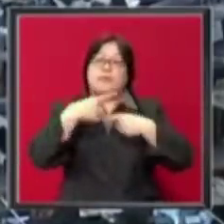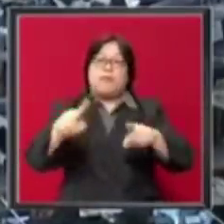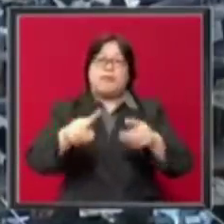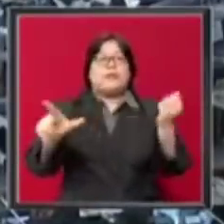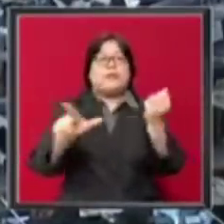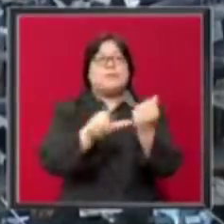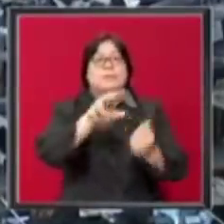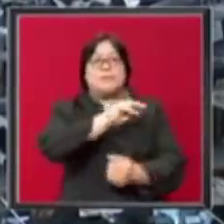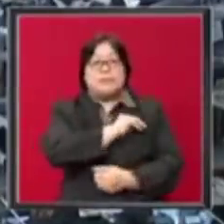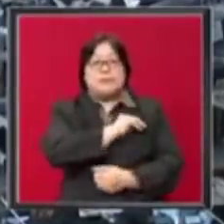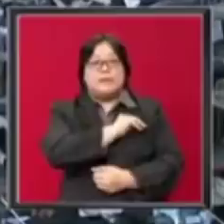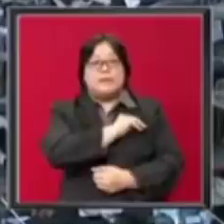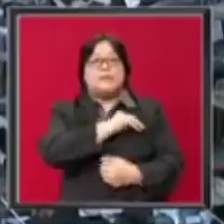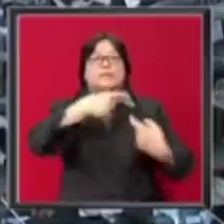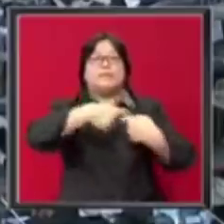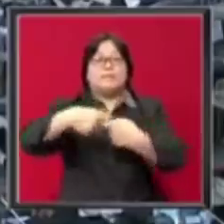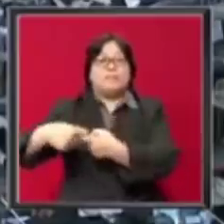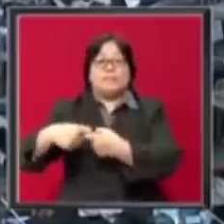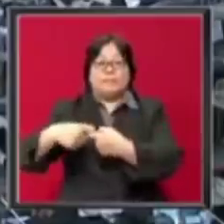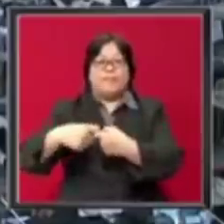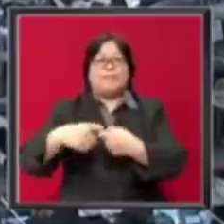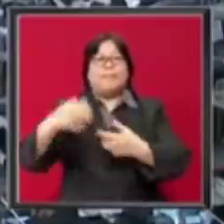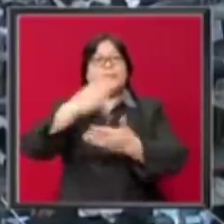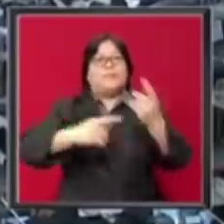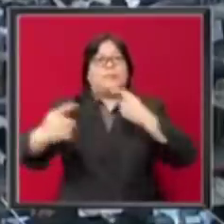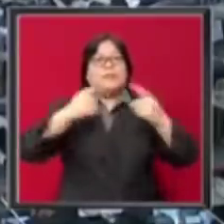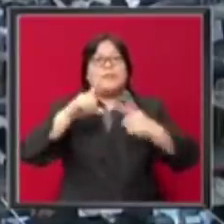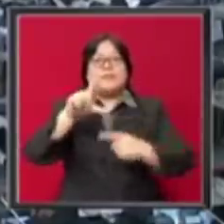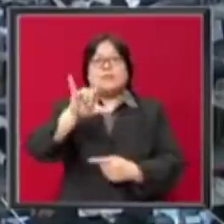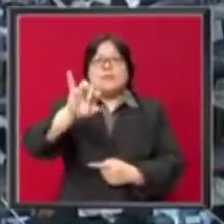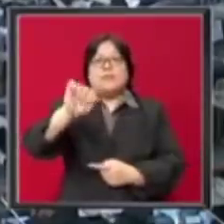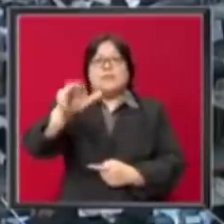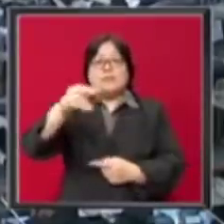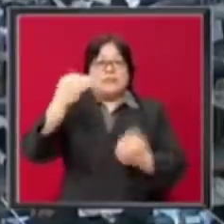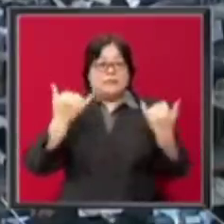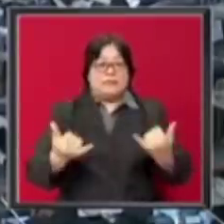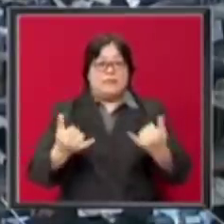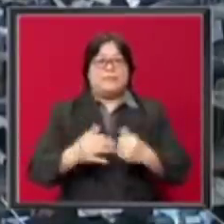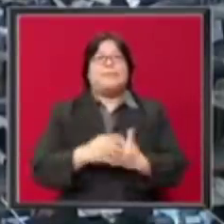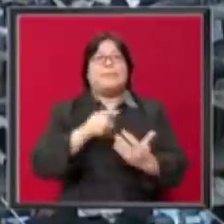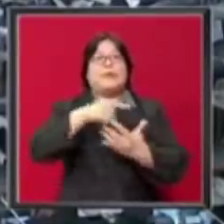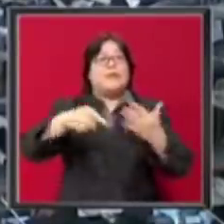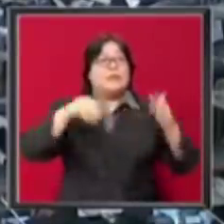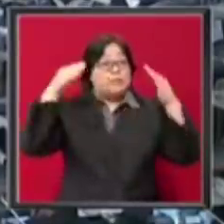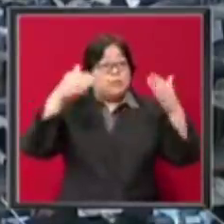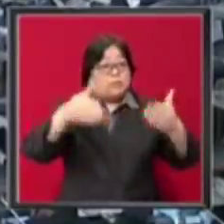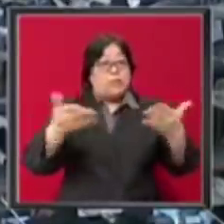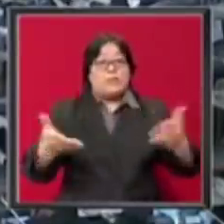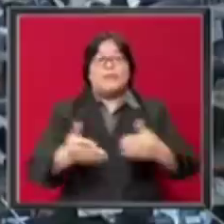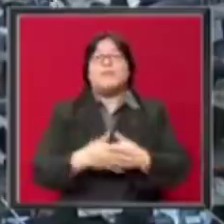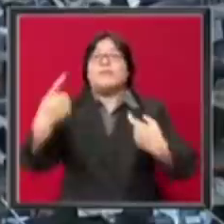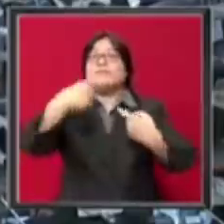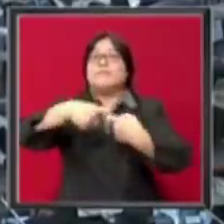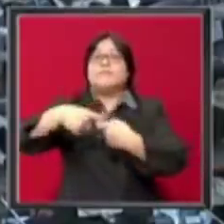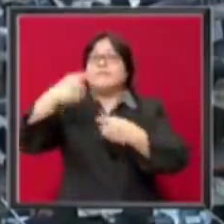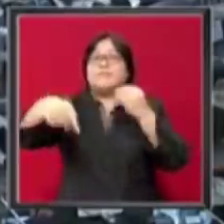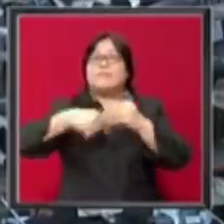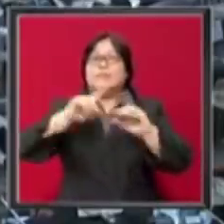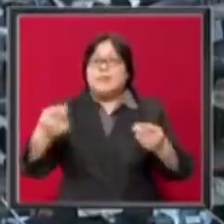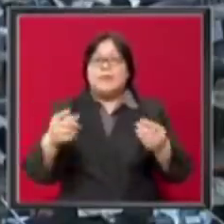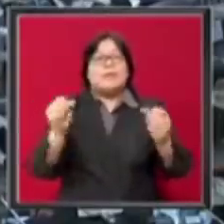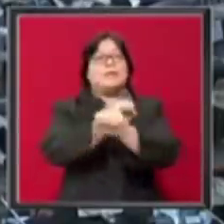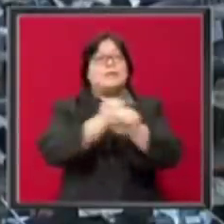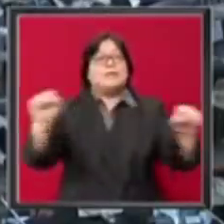pelanggarannya itu berlaku secara terpilih. Ya. Kita baca lumat hadam, kita baca hadis